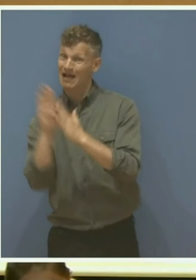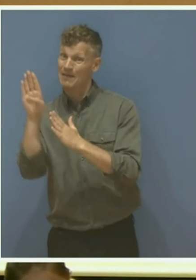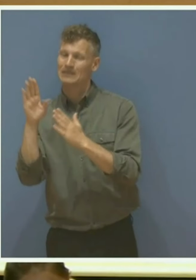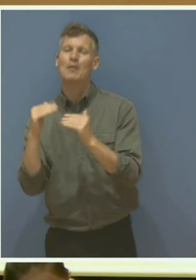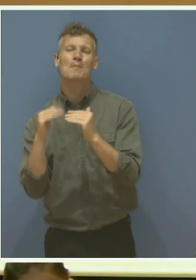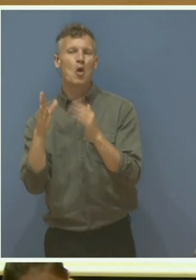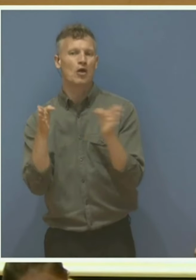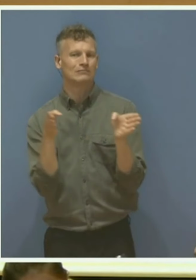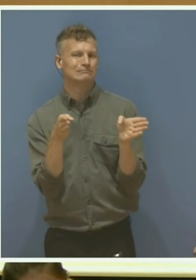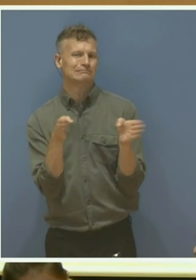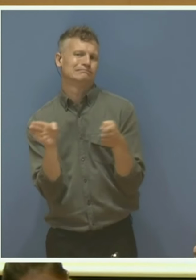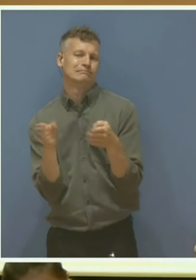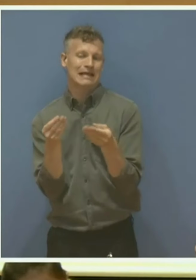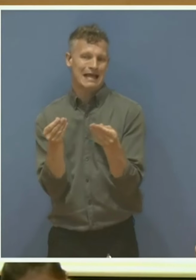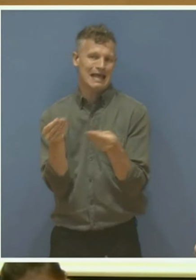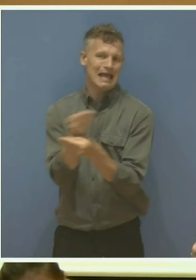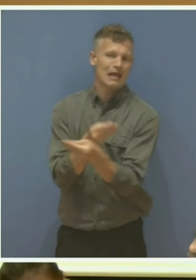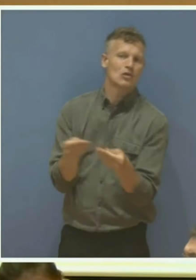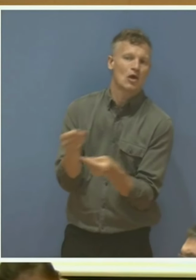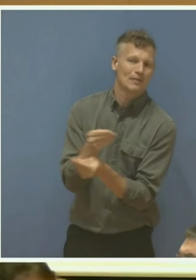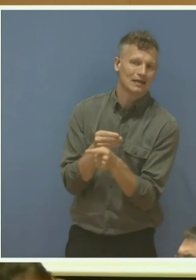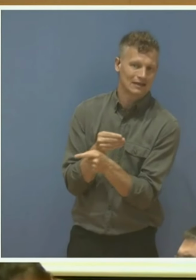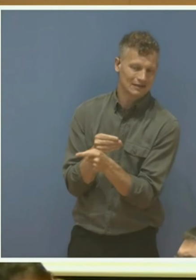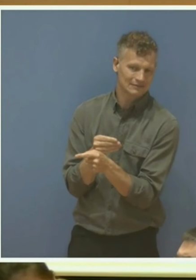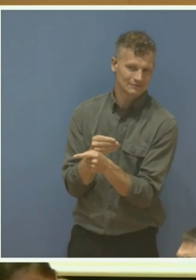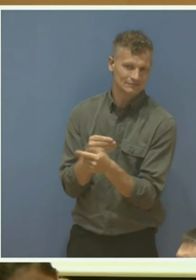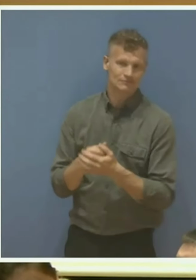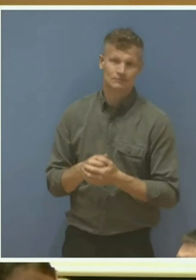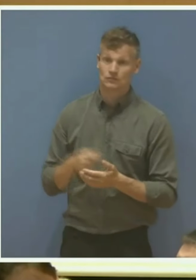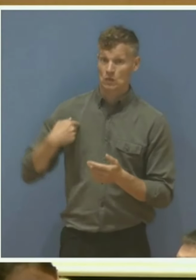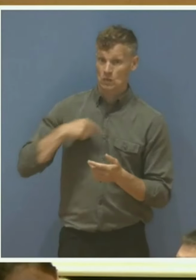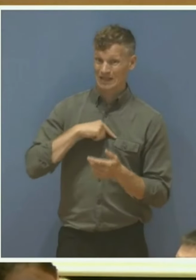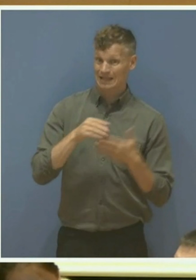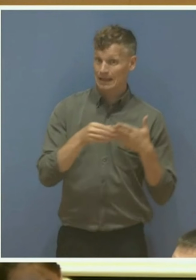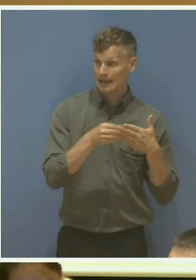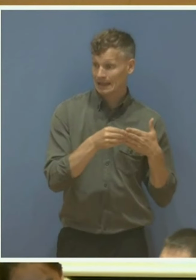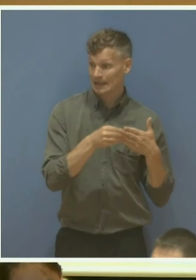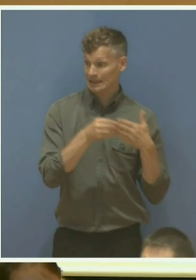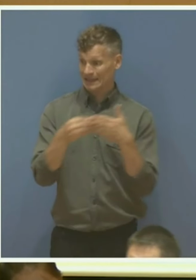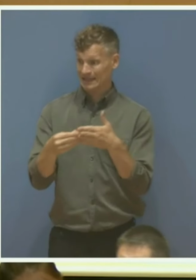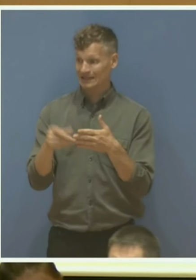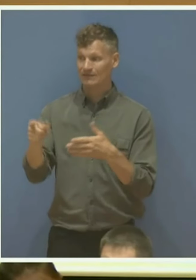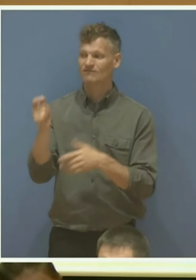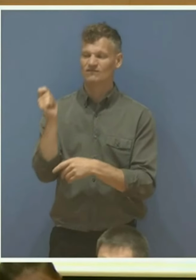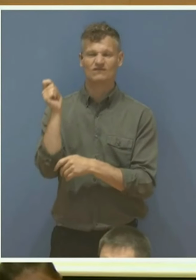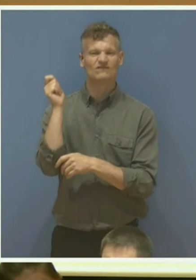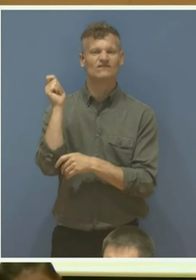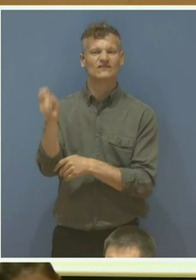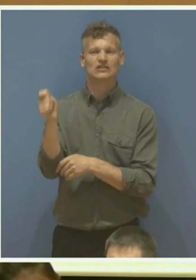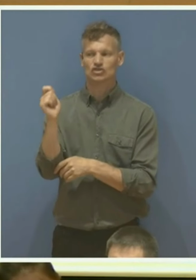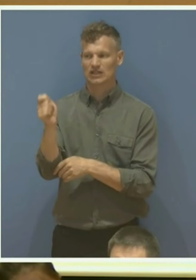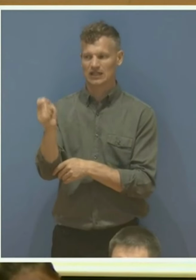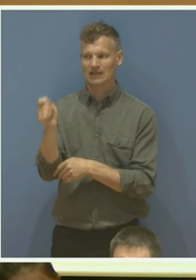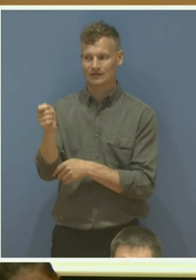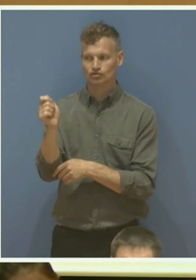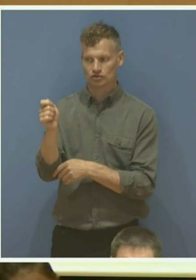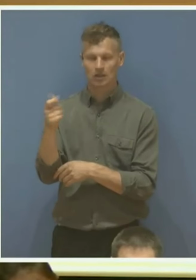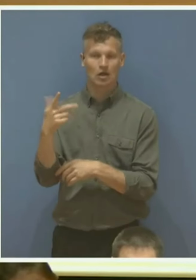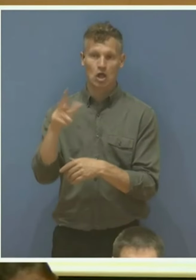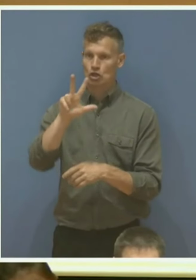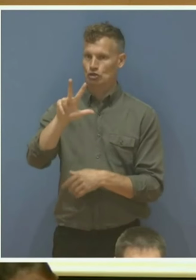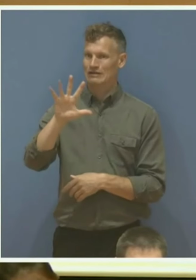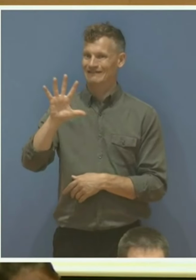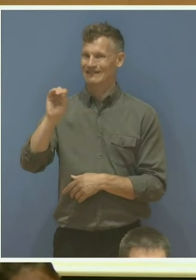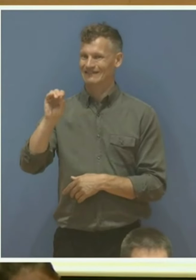мировых лидеров в сфере рыболовства, где юридически зарегистрировано около 350 общин коренных народов, основной вид традиционной